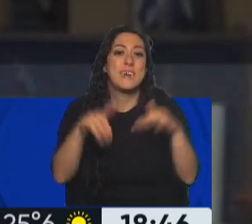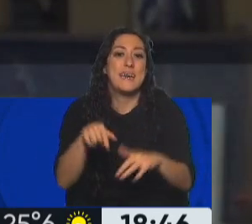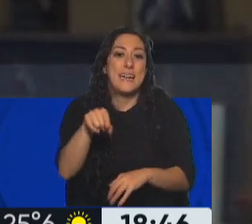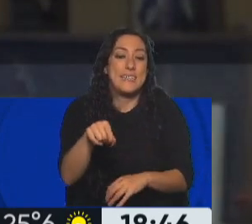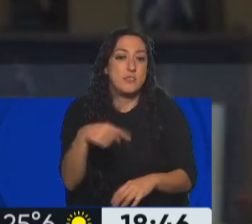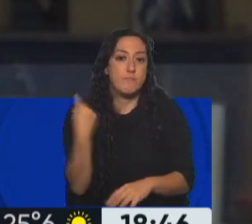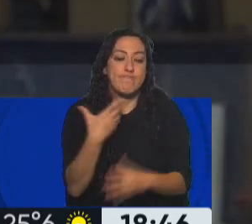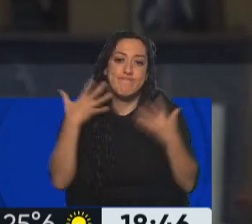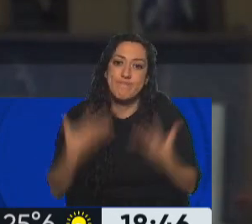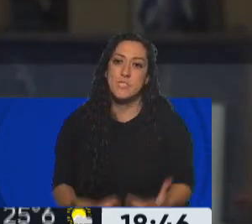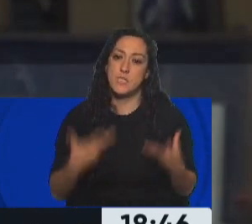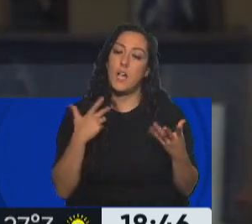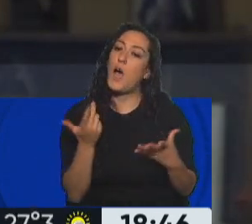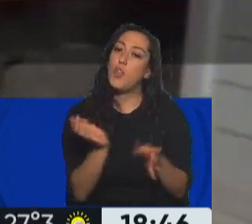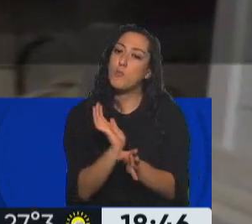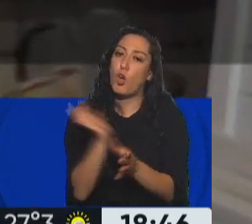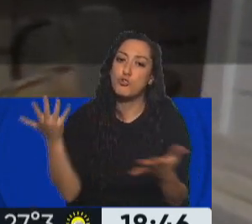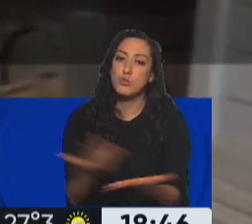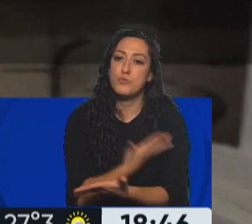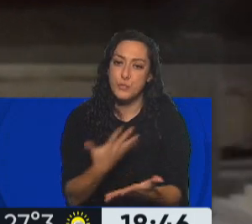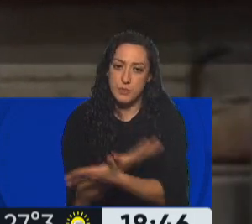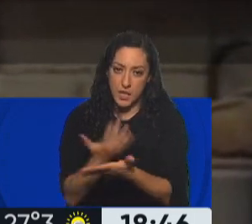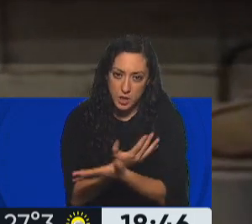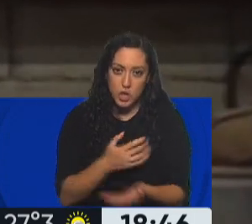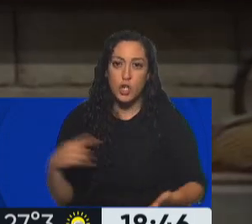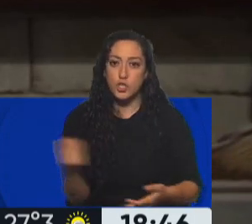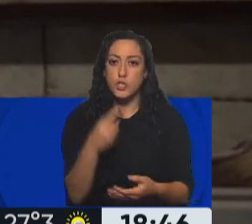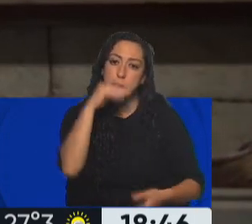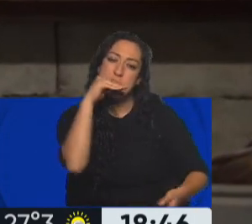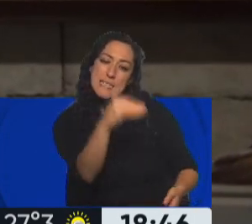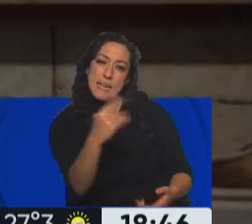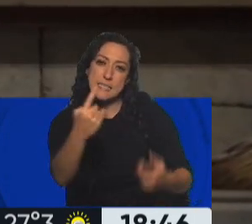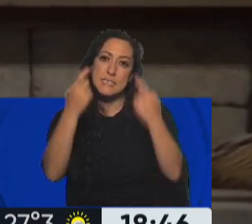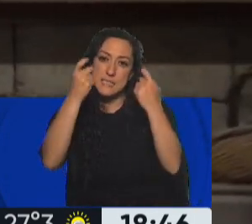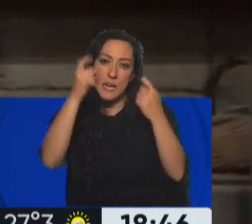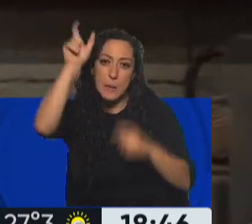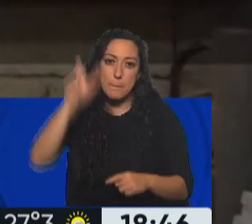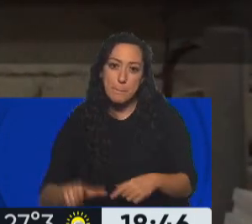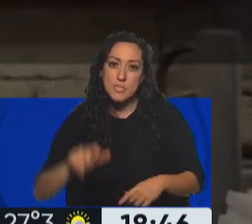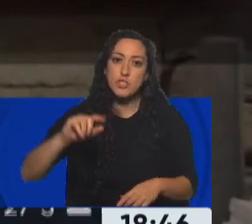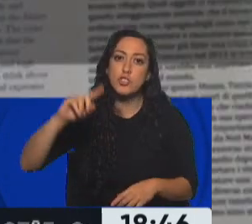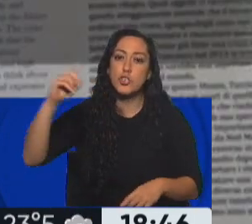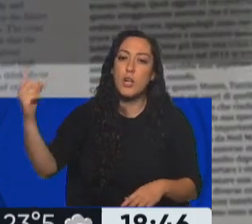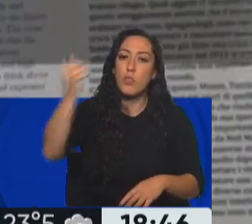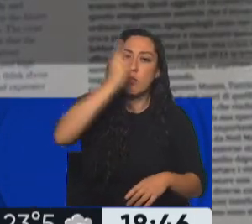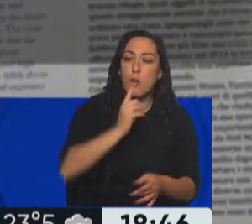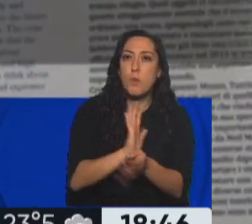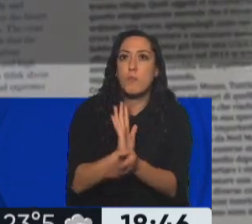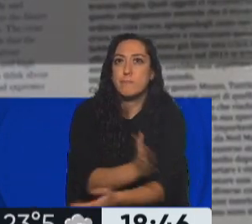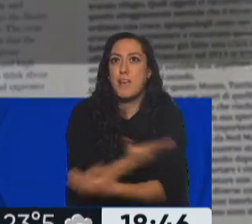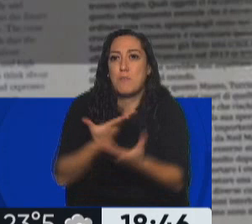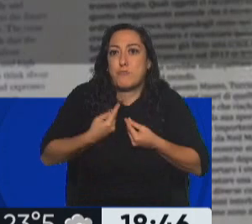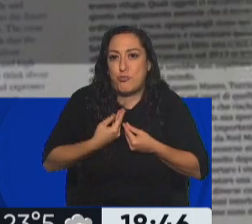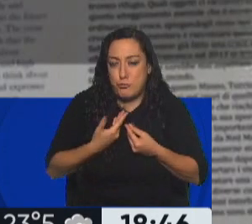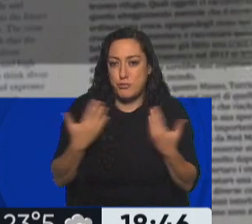enorme, tanto di sofferenze, di cui noi ci aspettavamo proprio un messaggio, una persona in cui arrivasse